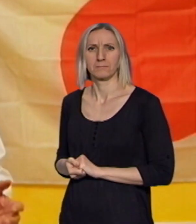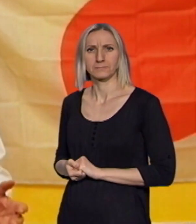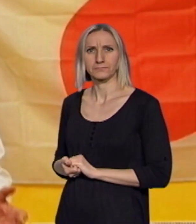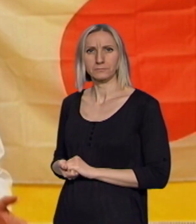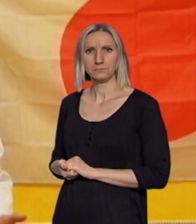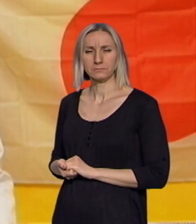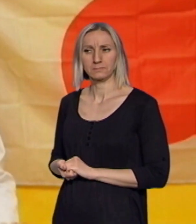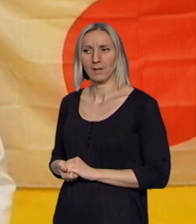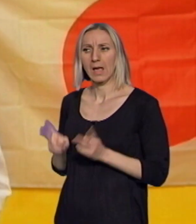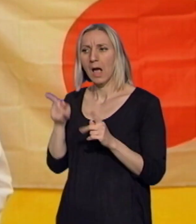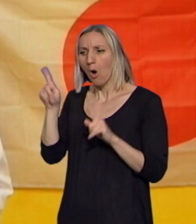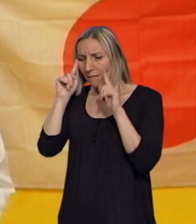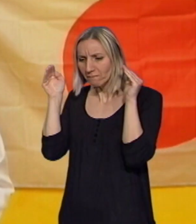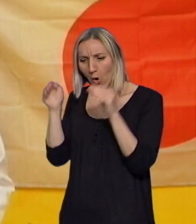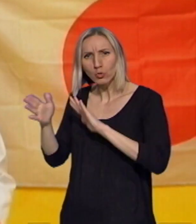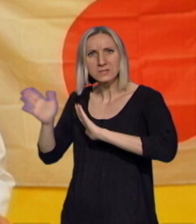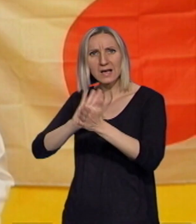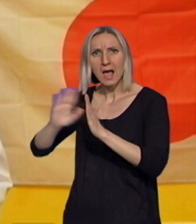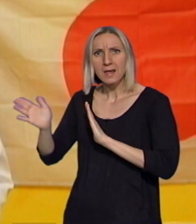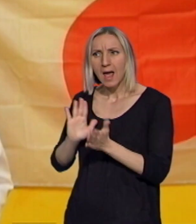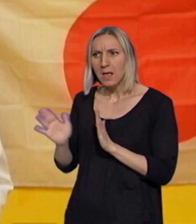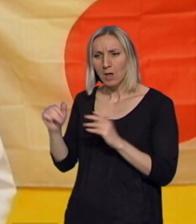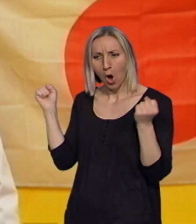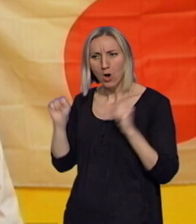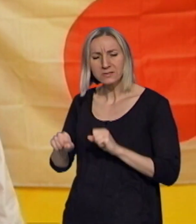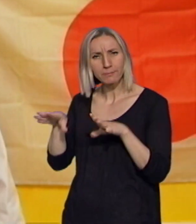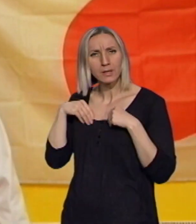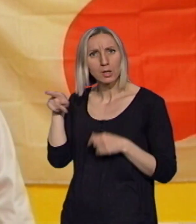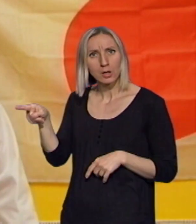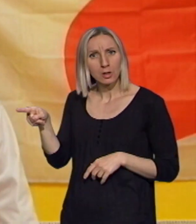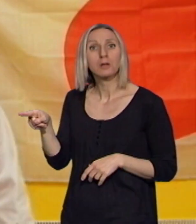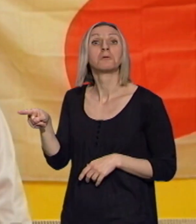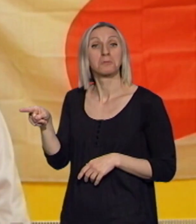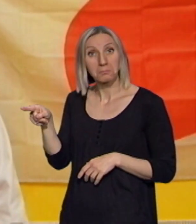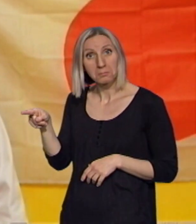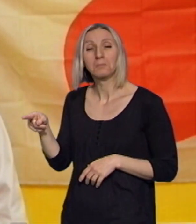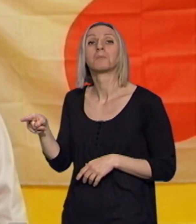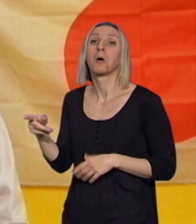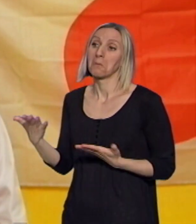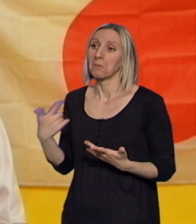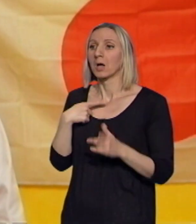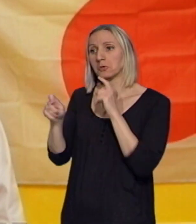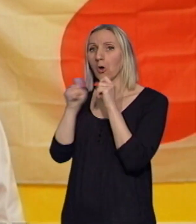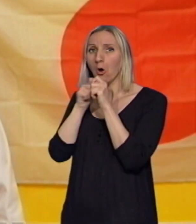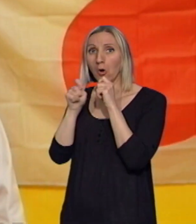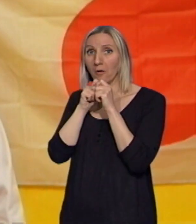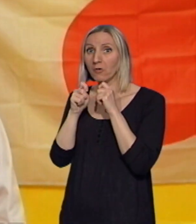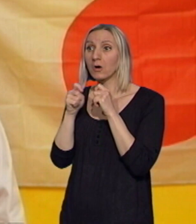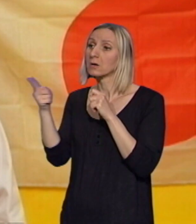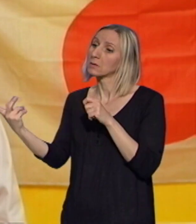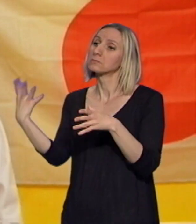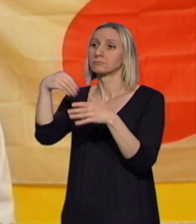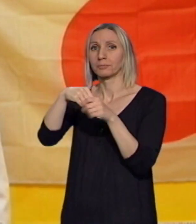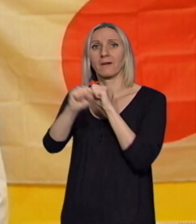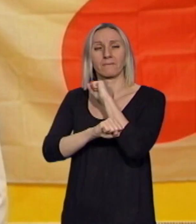prema karakteru i tako dalje, mi smo se dogovorili da ona počne na sportskoj